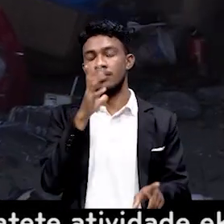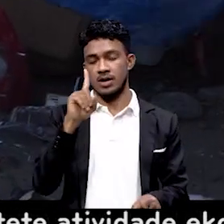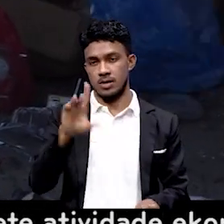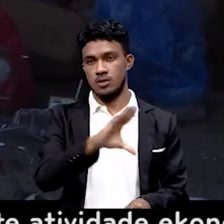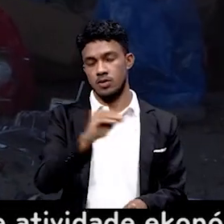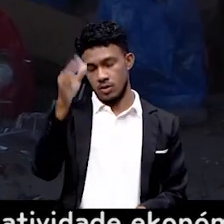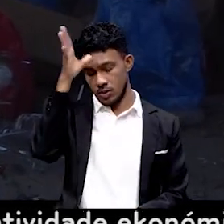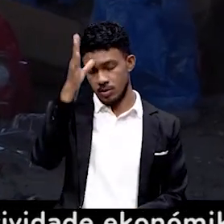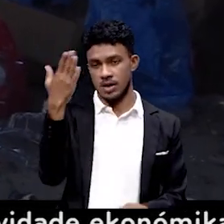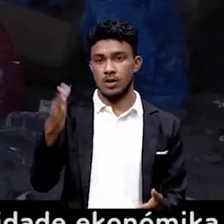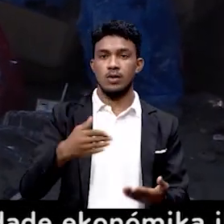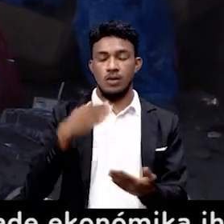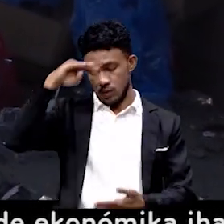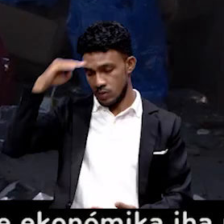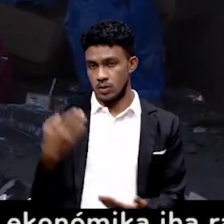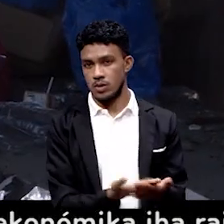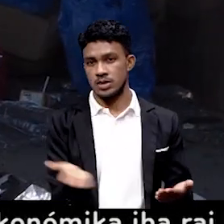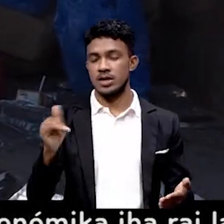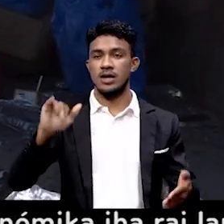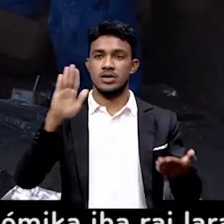ni uan sira ni besa iya skola.